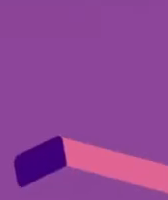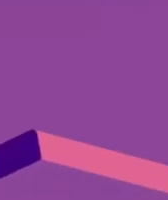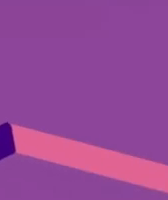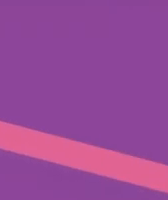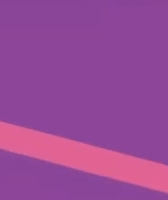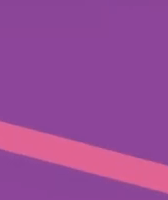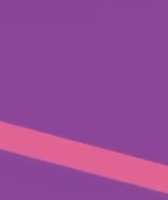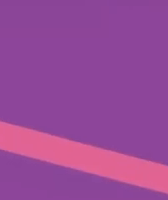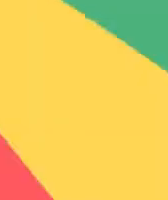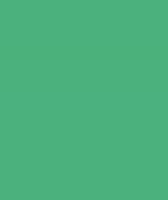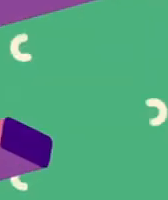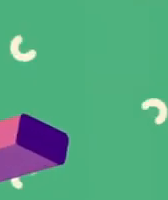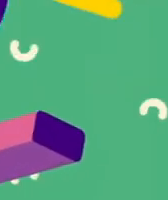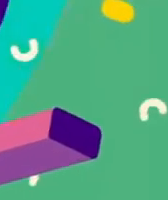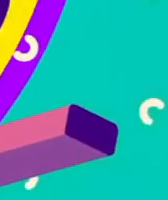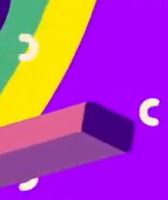Hai